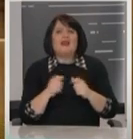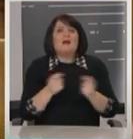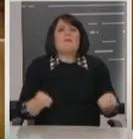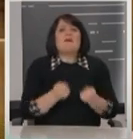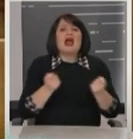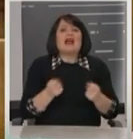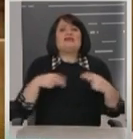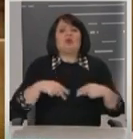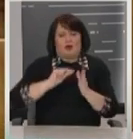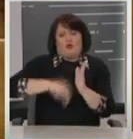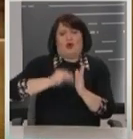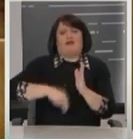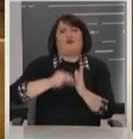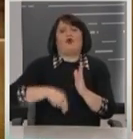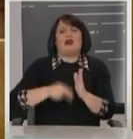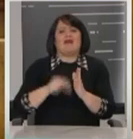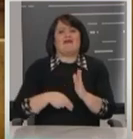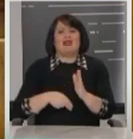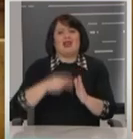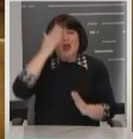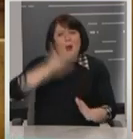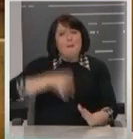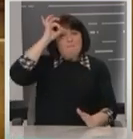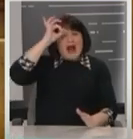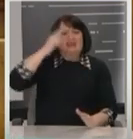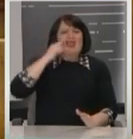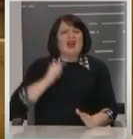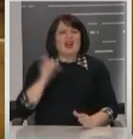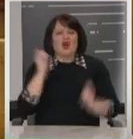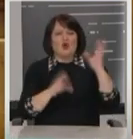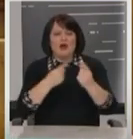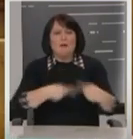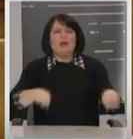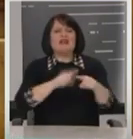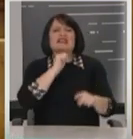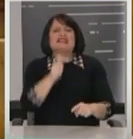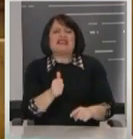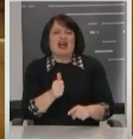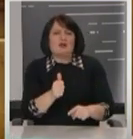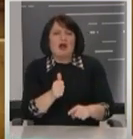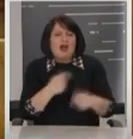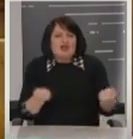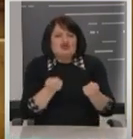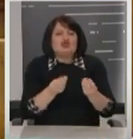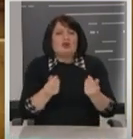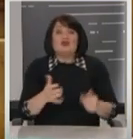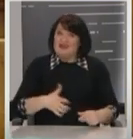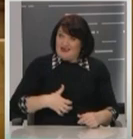με πράξεις νομοθετικού περιεχομένου και με τα ΜΑΤ και τα δακρυγόνα στην πλατεία Συντάγματος.